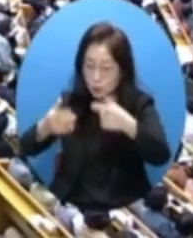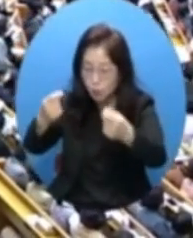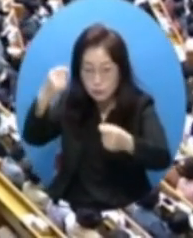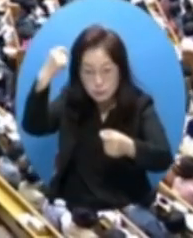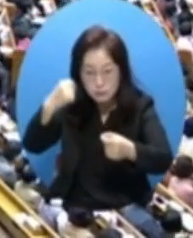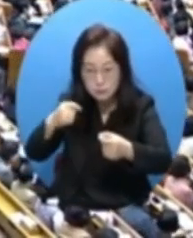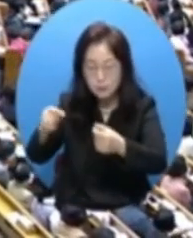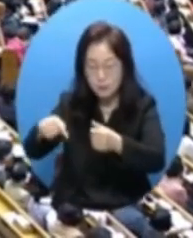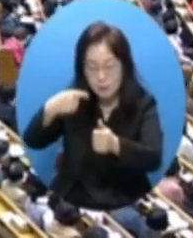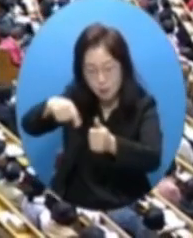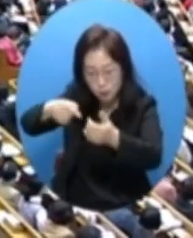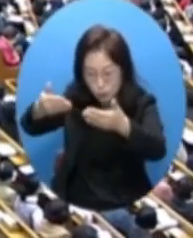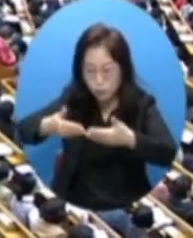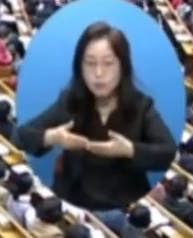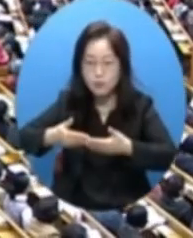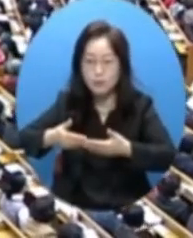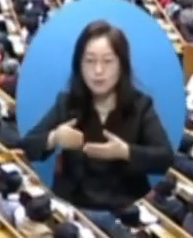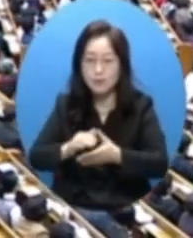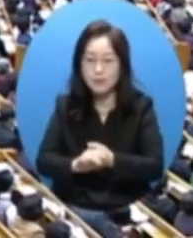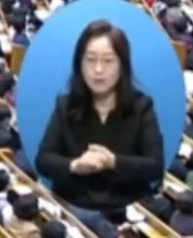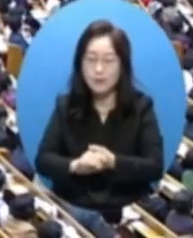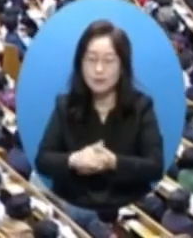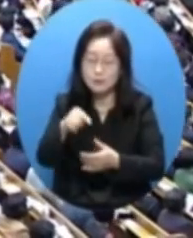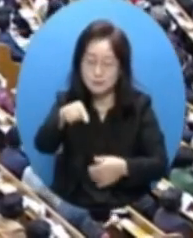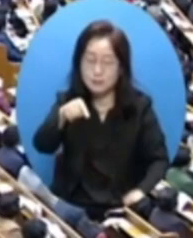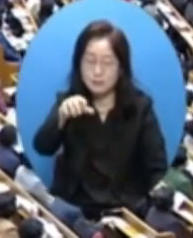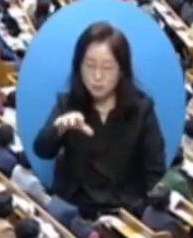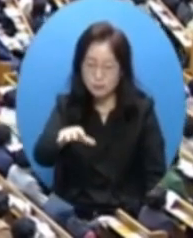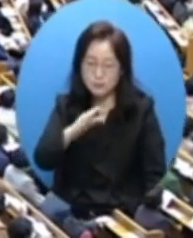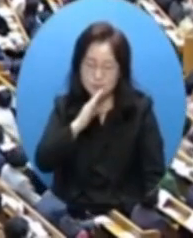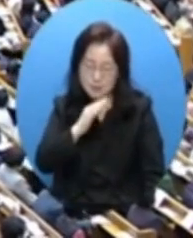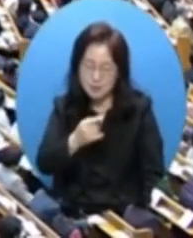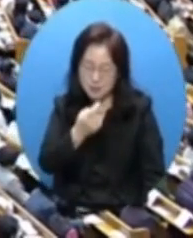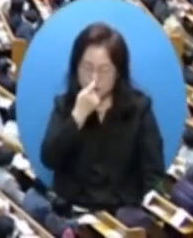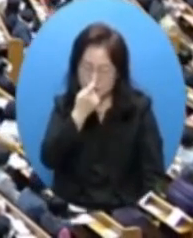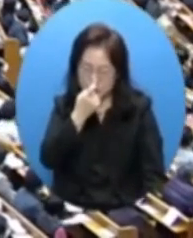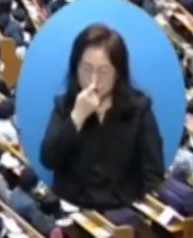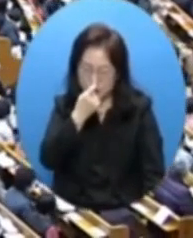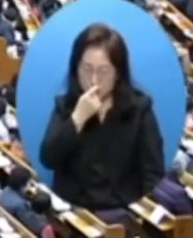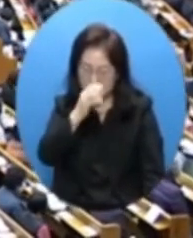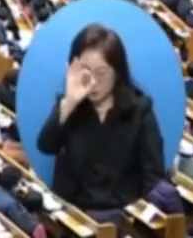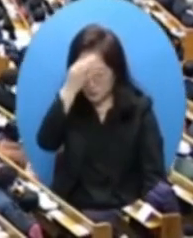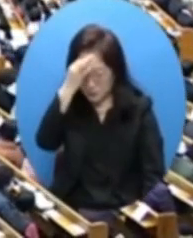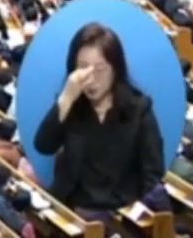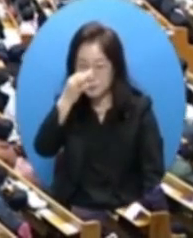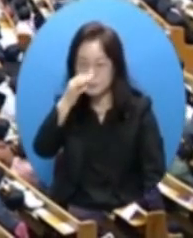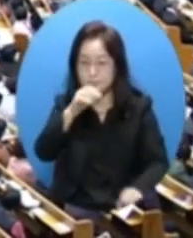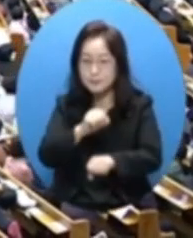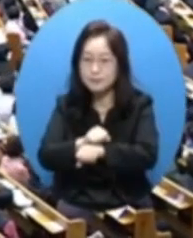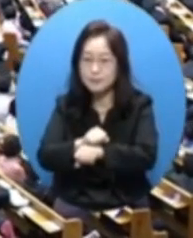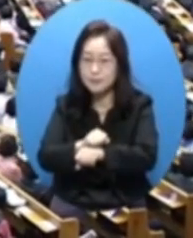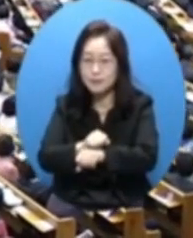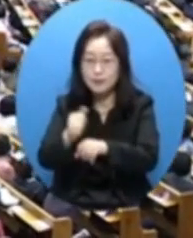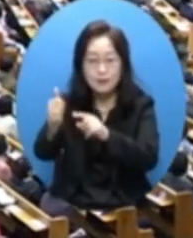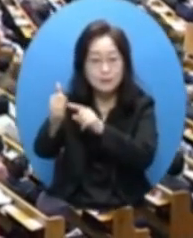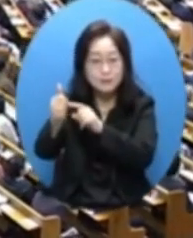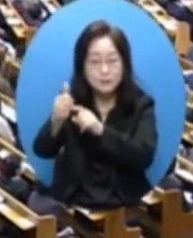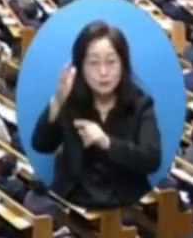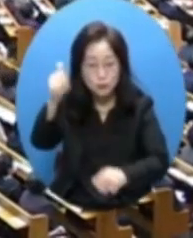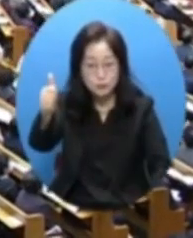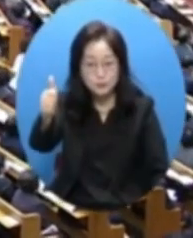목공 기술 가르쳐 주면서 그래서 그곳에서 훌륭한 목공이 되었는데 그 아저씨가